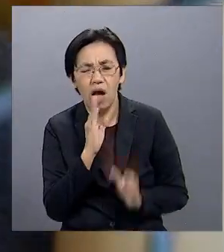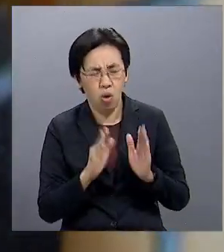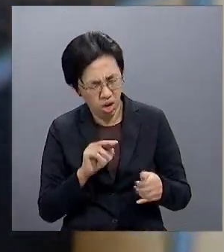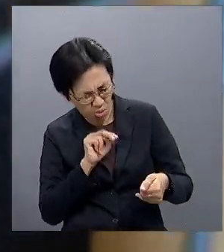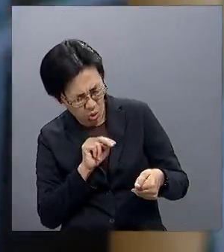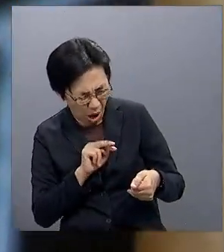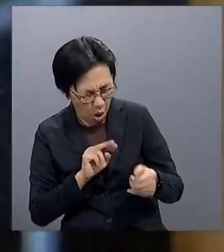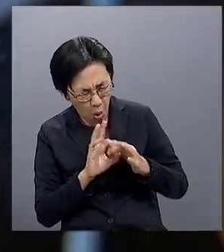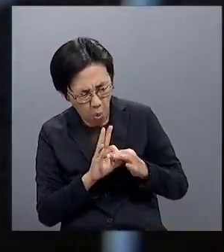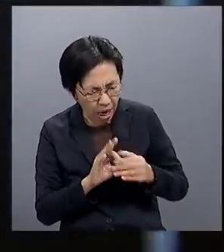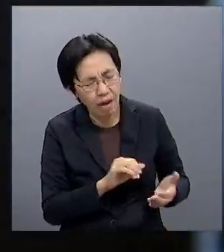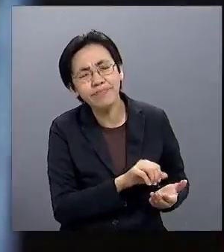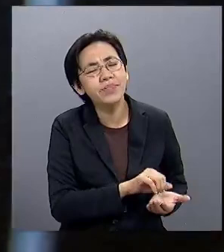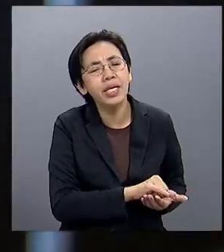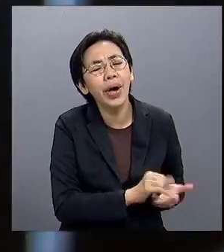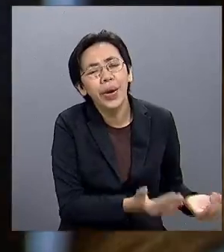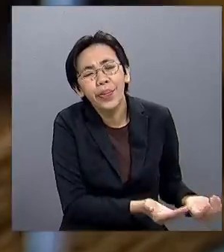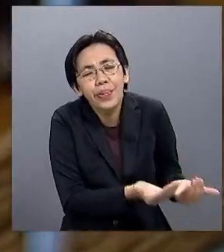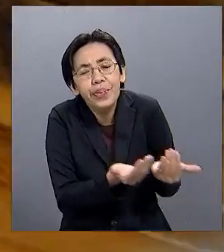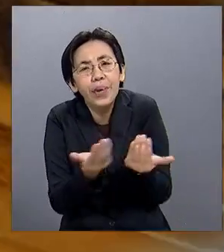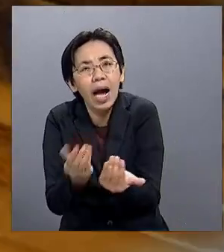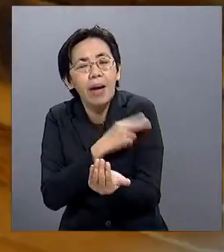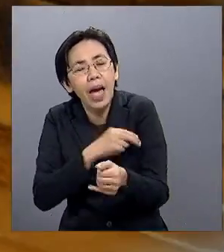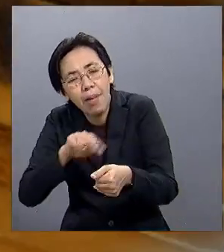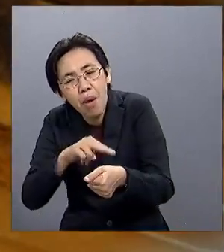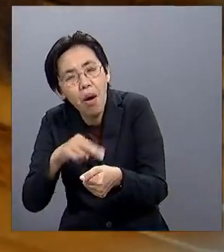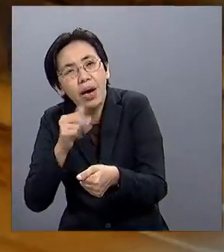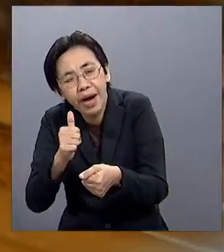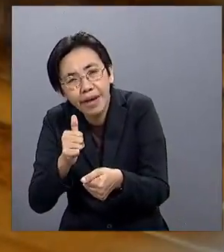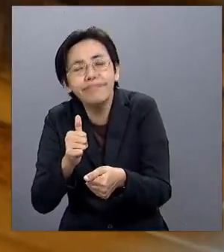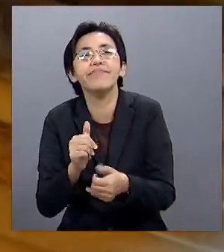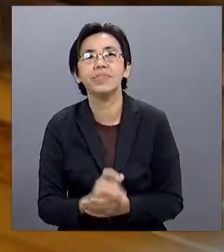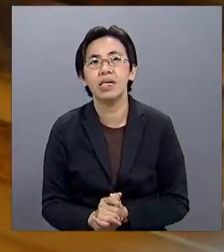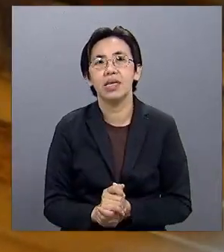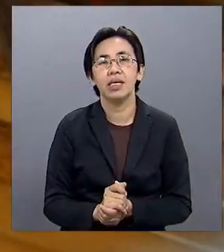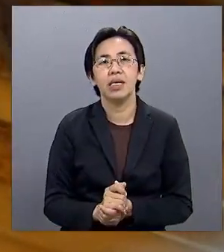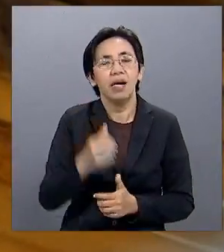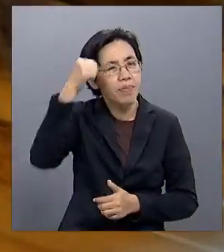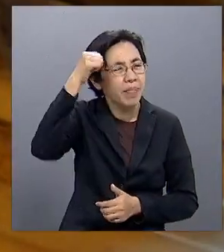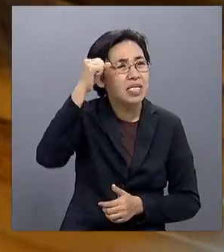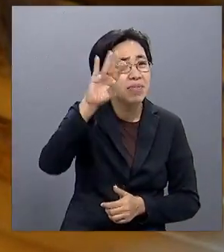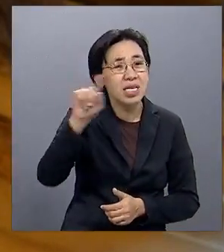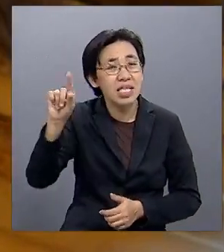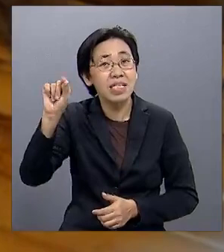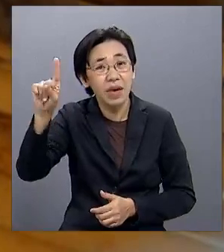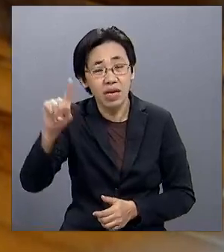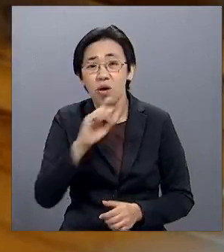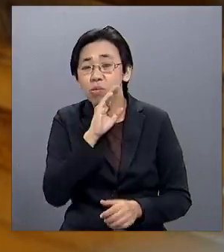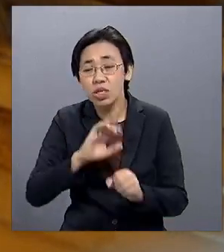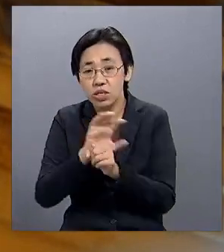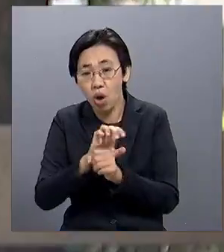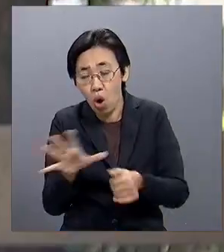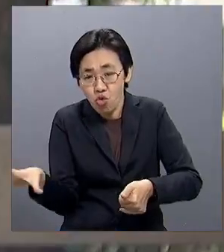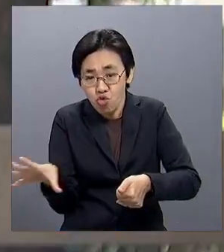ให้นะครับมันก็จะดีขึ้นภายในเร็ววันหน่อยแต่ทั้งนี้ทั้งนั้นเนี่ยภายใน 14-21 วันหลังจากวันที่ได้รับเชื้อวันแรกเนี่ยมันจะหาย